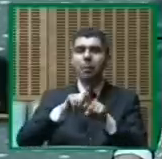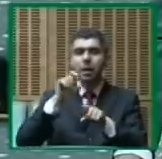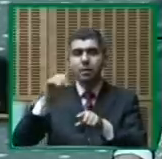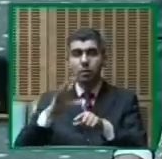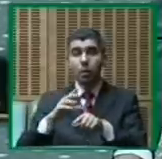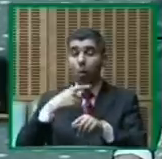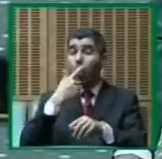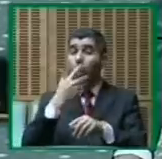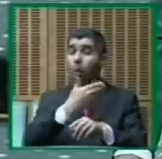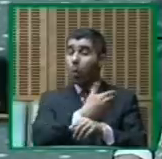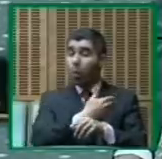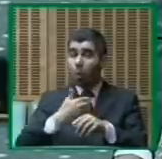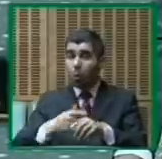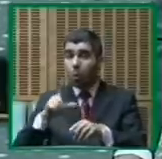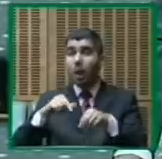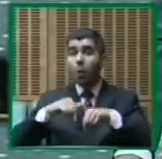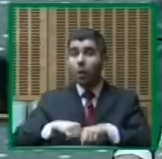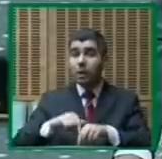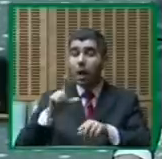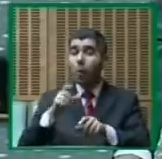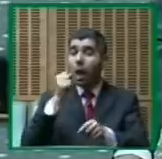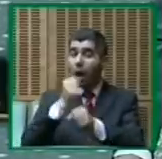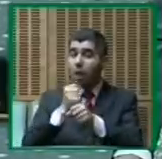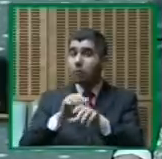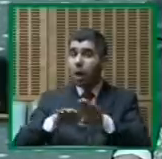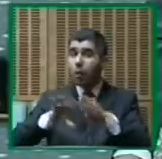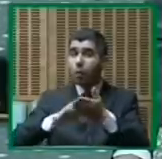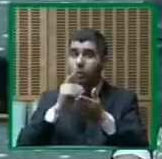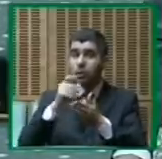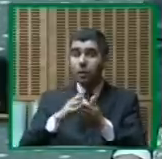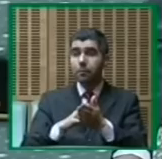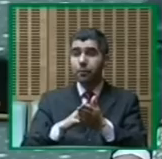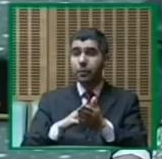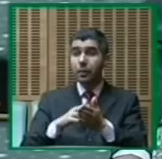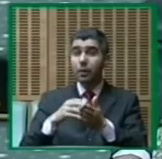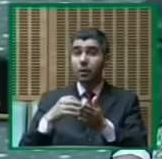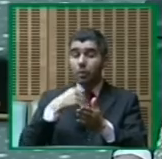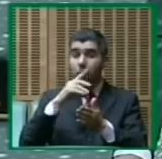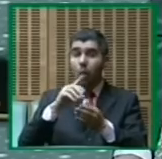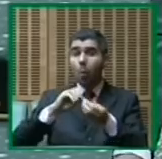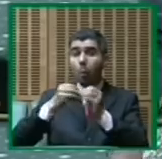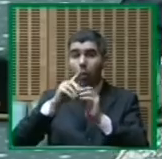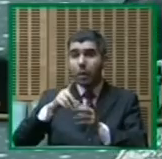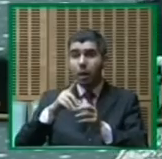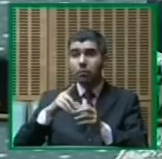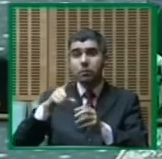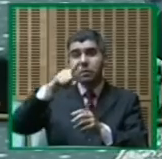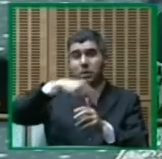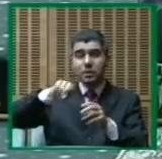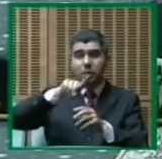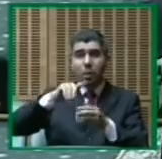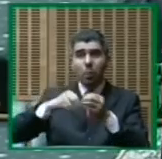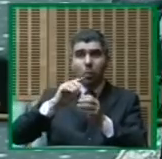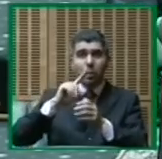الحكومه والوزاره كتعمل على تجاوزه. علما كذلك هناك اشكاليه ديال بعض الاسر